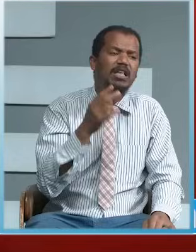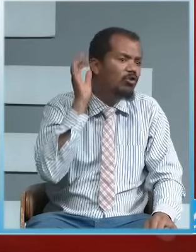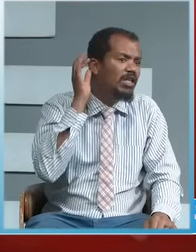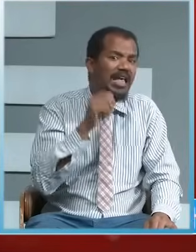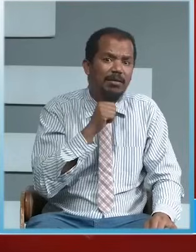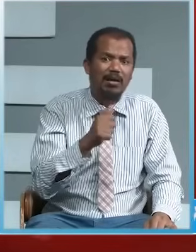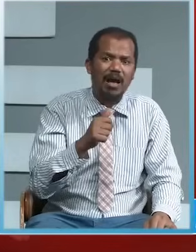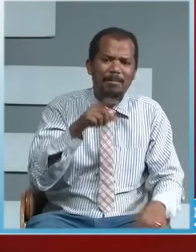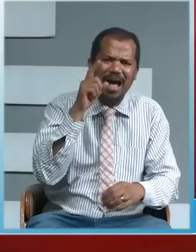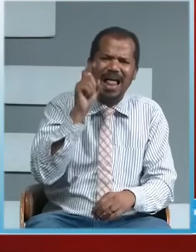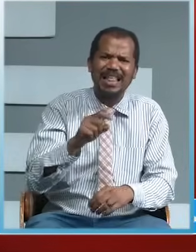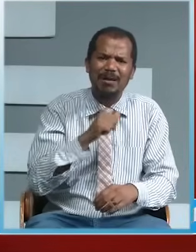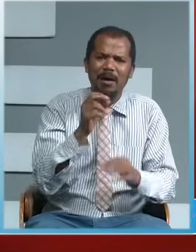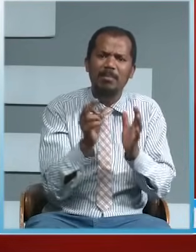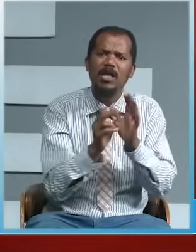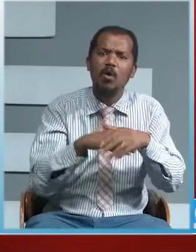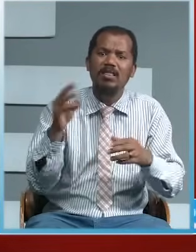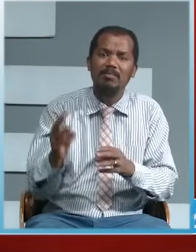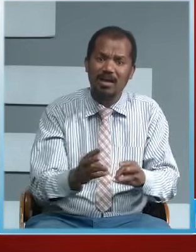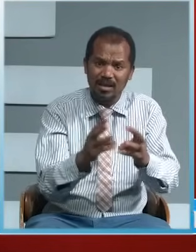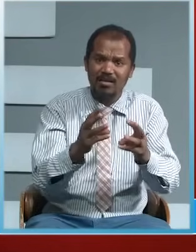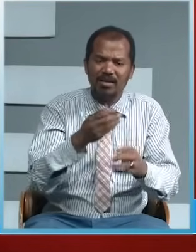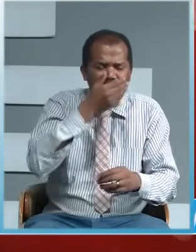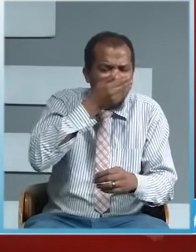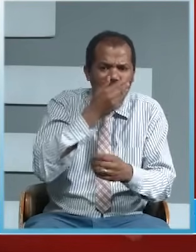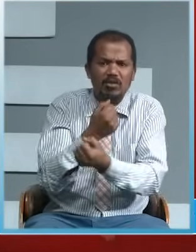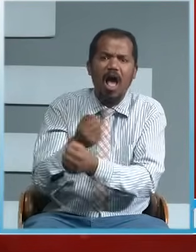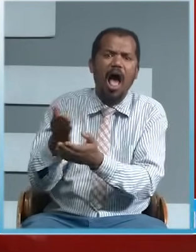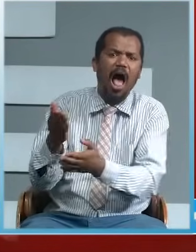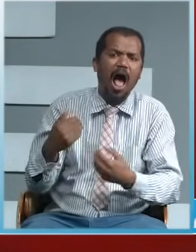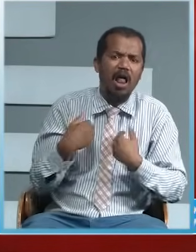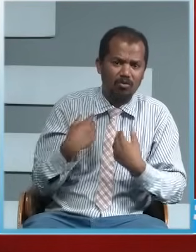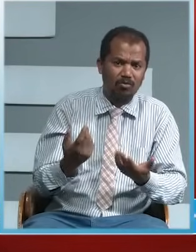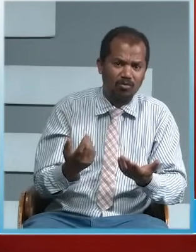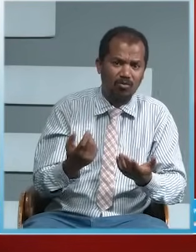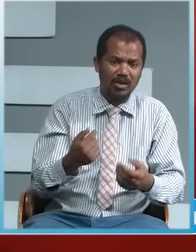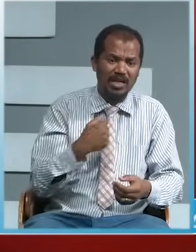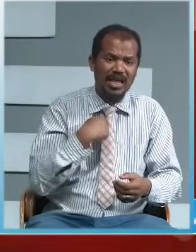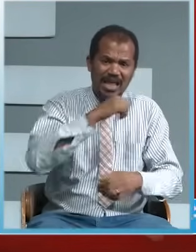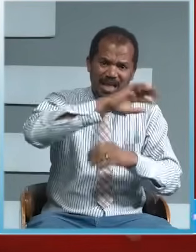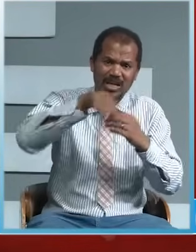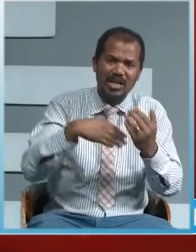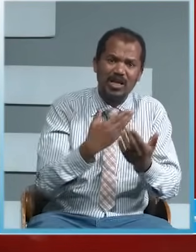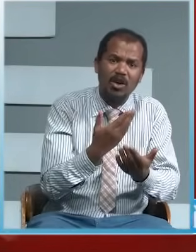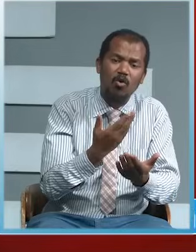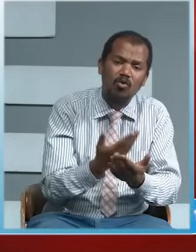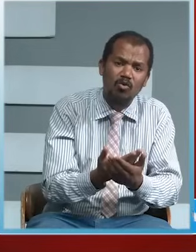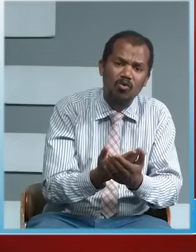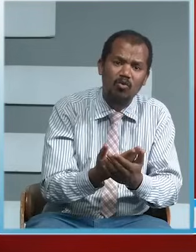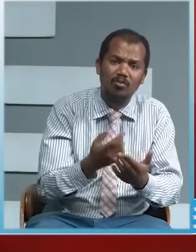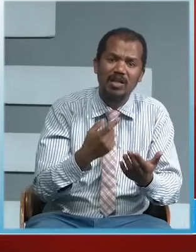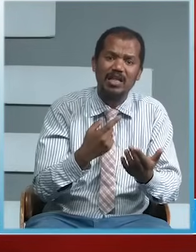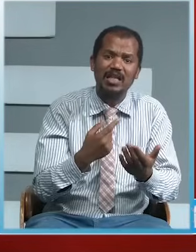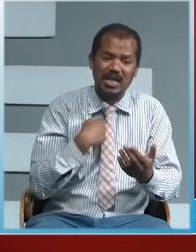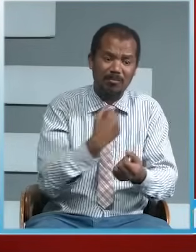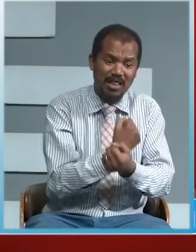በርካታ ባልተገባ መንገድ ህገወጥ መንገድ በሆነ መንገድ ታፍነው ያሉ አሉና ድምጽ ስለሆኑ እኔ ከሁሉም ይሳት ሚዲያ እንደዚህም